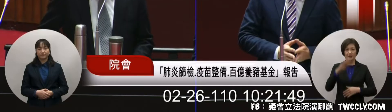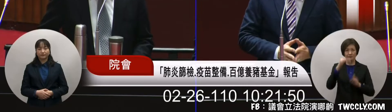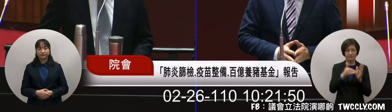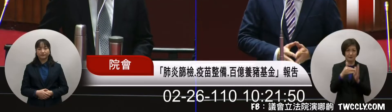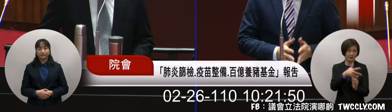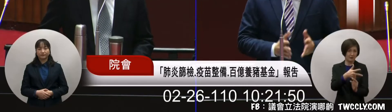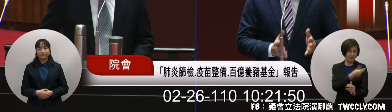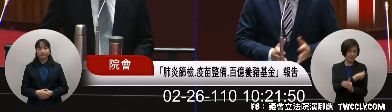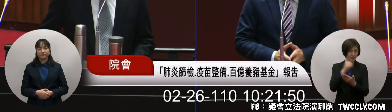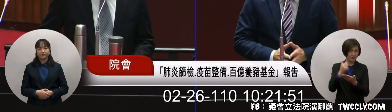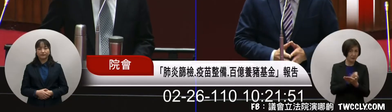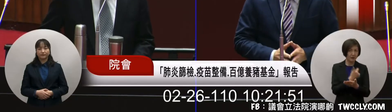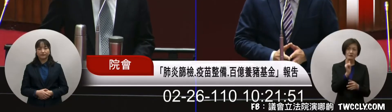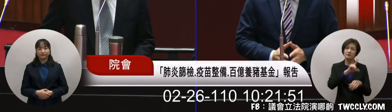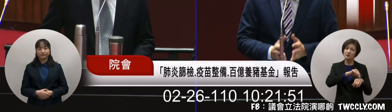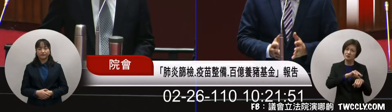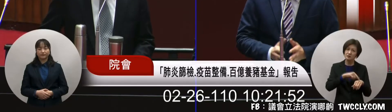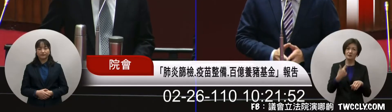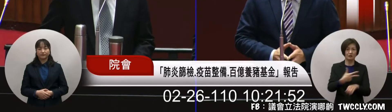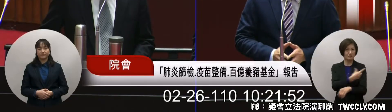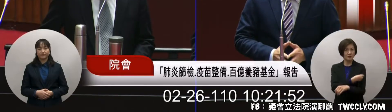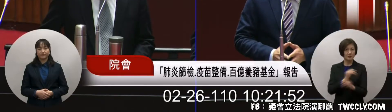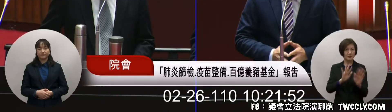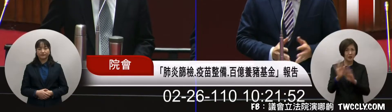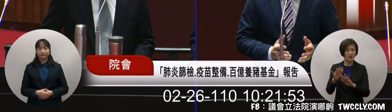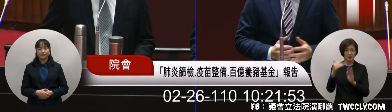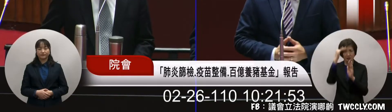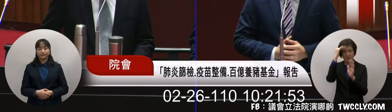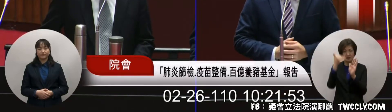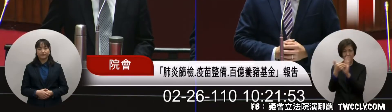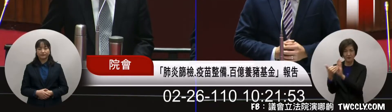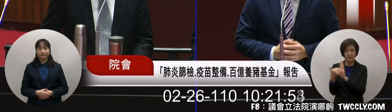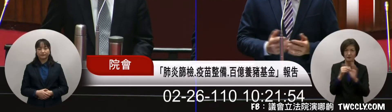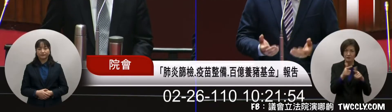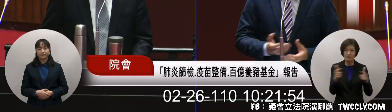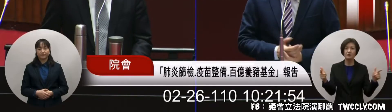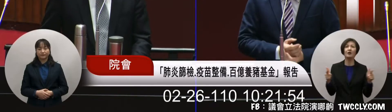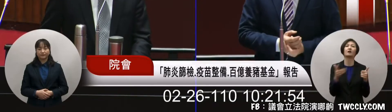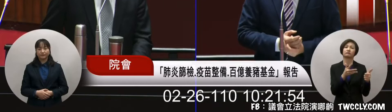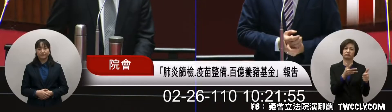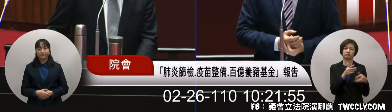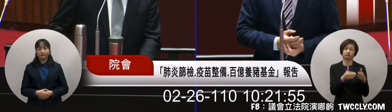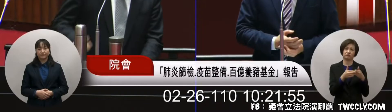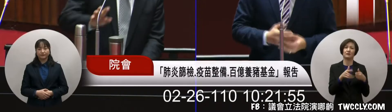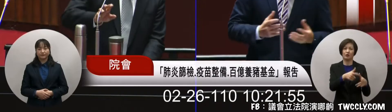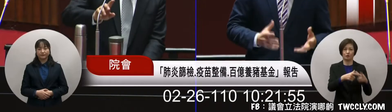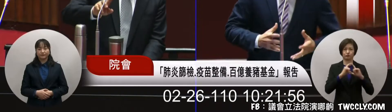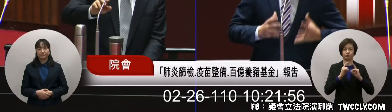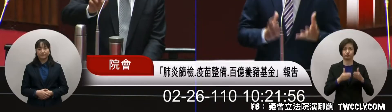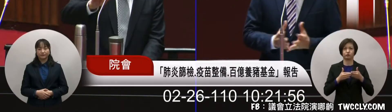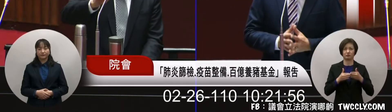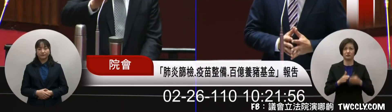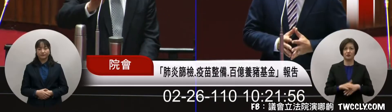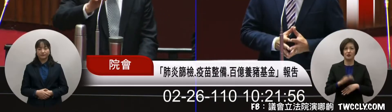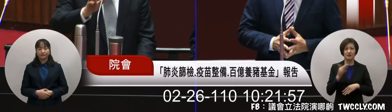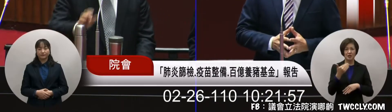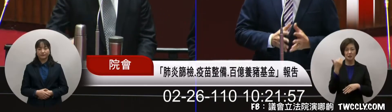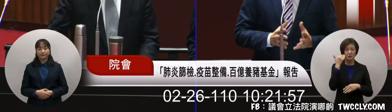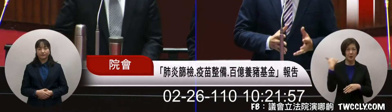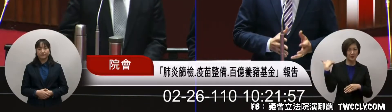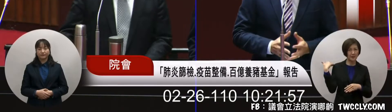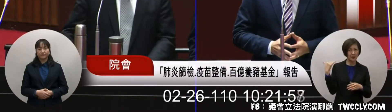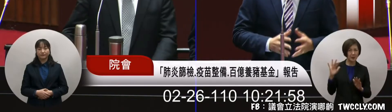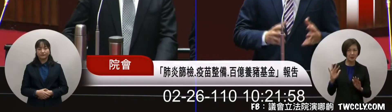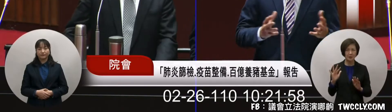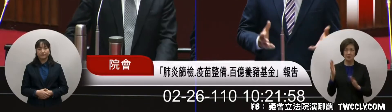到、施打的情况，包括防疫的措施，这都是应该问的，也是您应该回答的。可是那背后如果带有的是一定的政